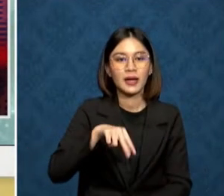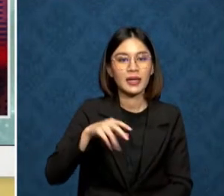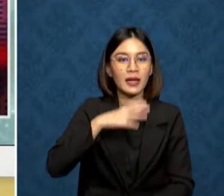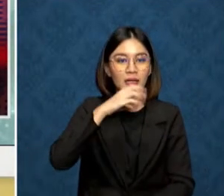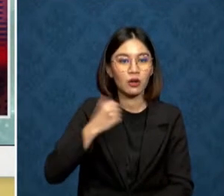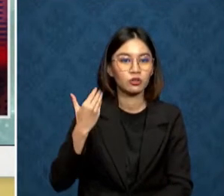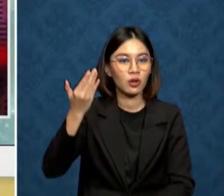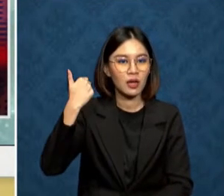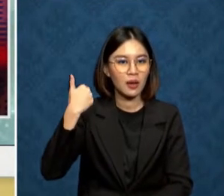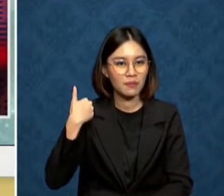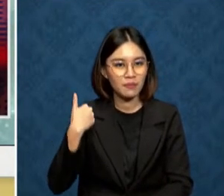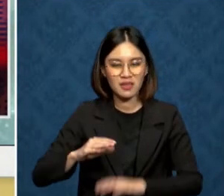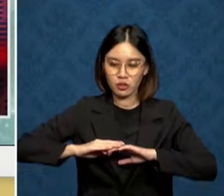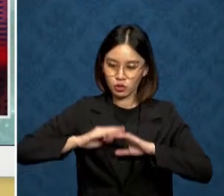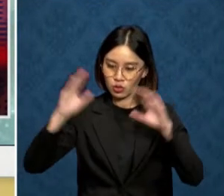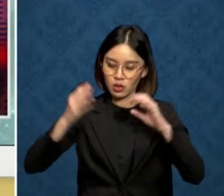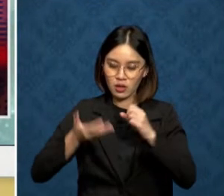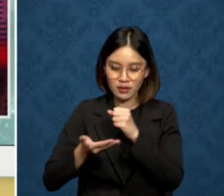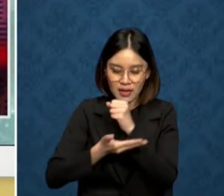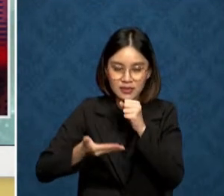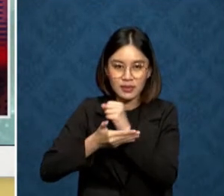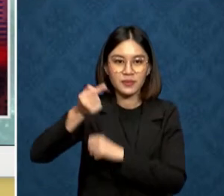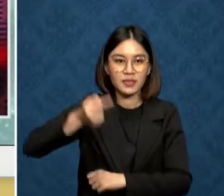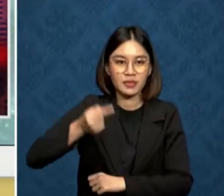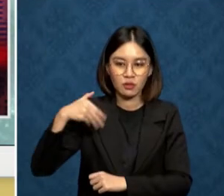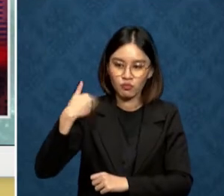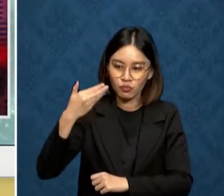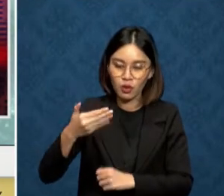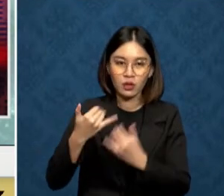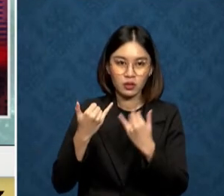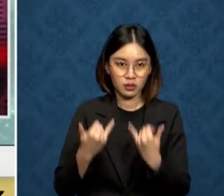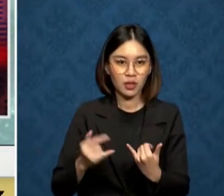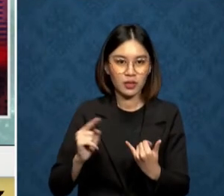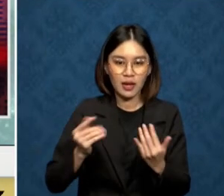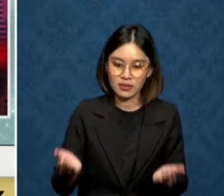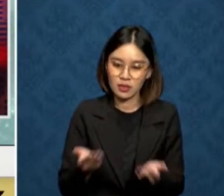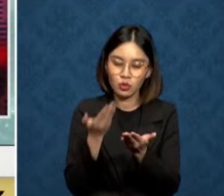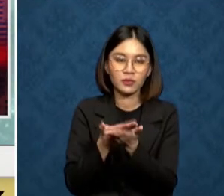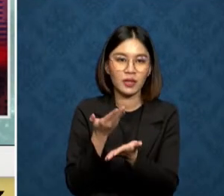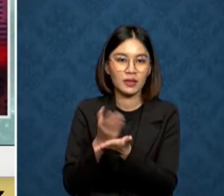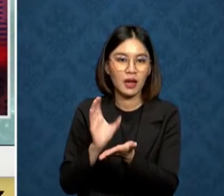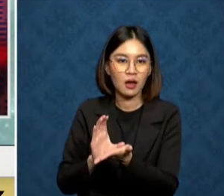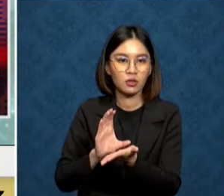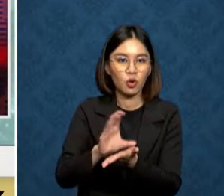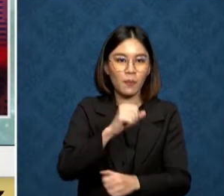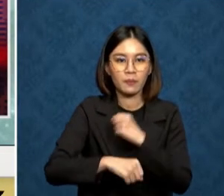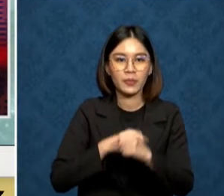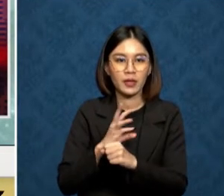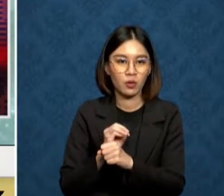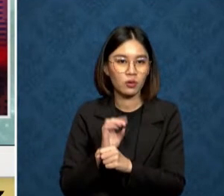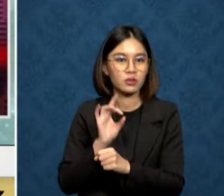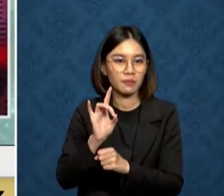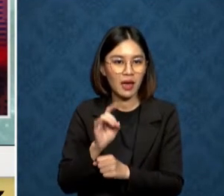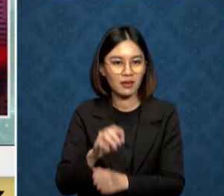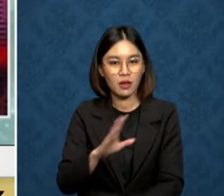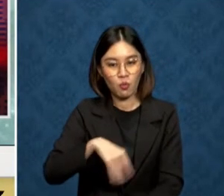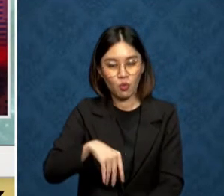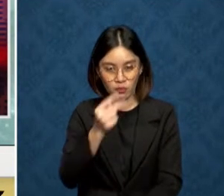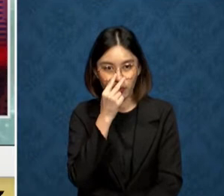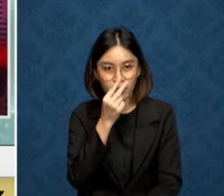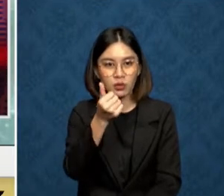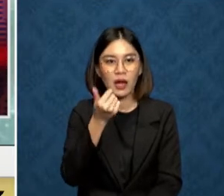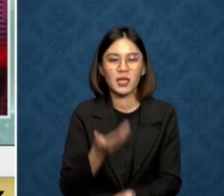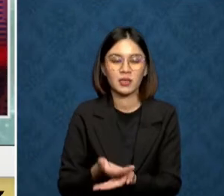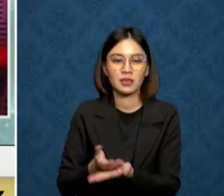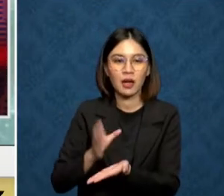สงคราม กับยาเสพดตจยัจริงจังจนทปัจุบัน แล้วก็สัสงบประมาณปี 68ทำไปดูเลยครับ เร